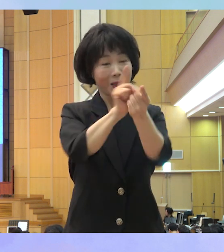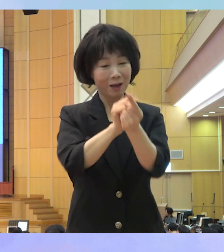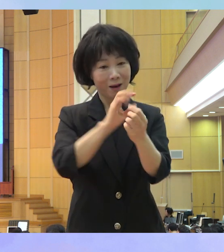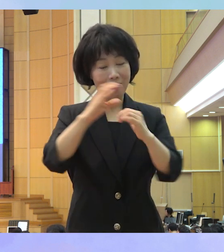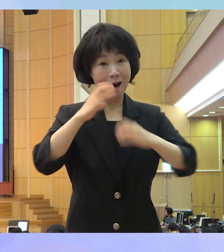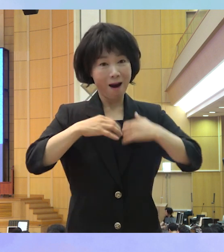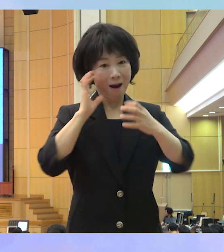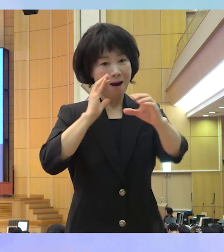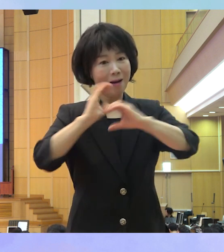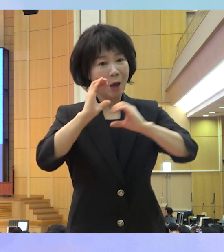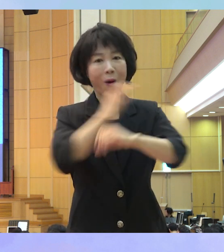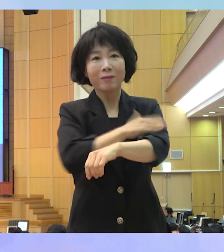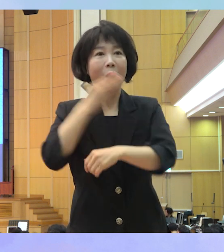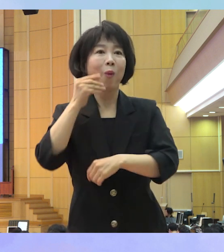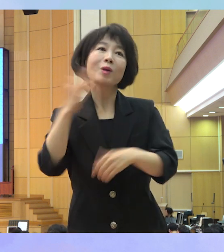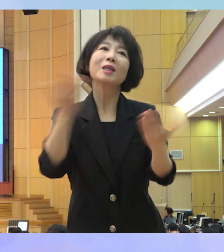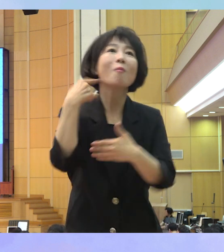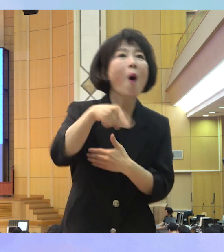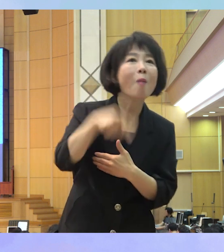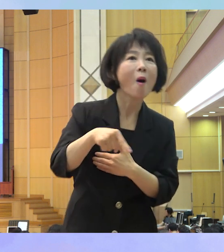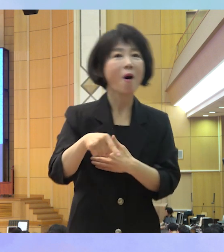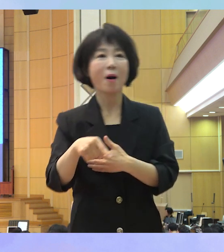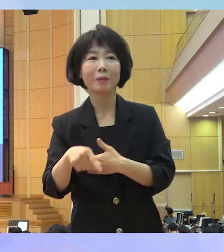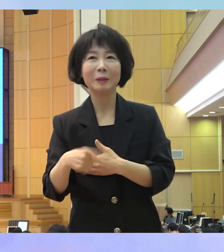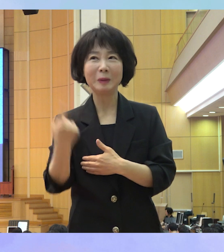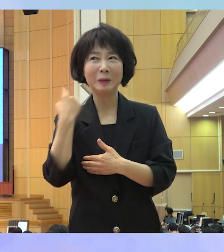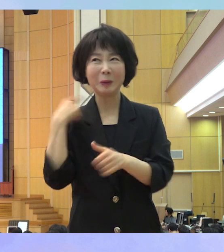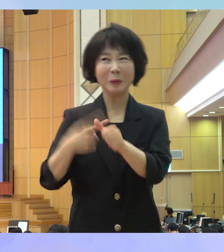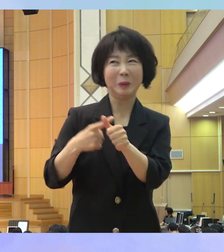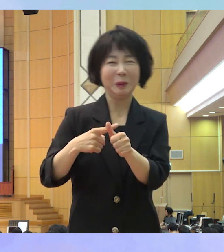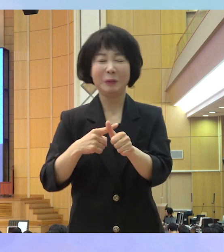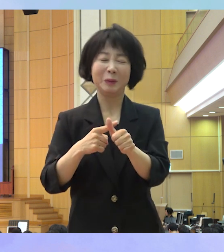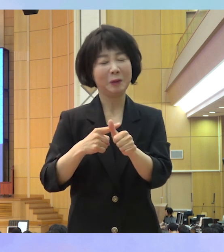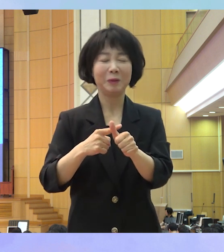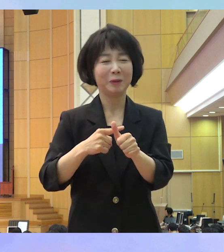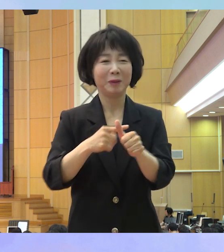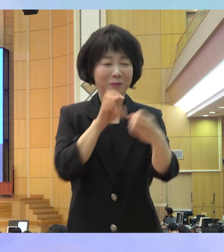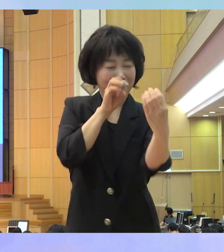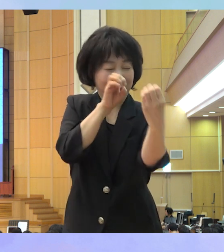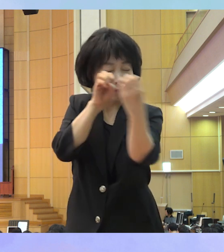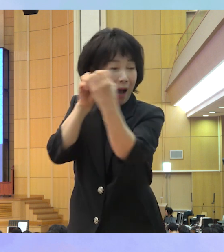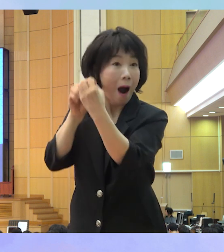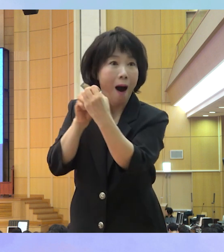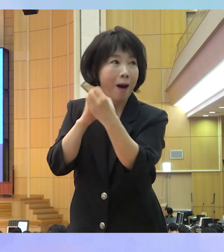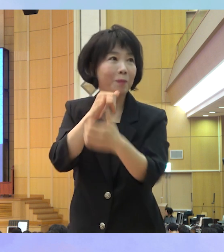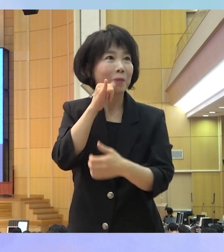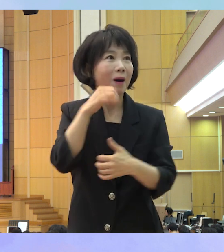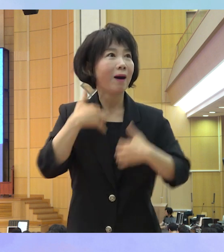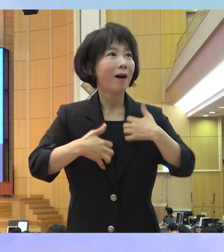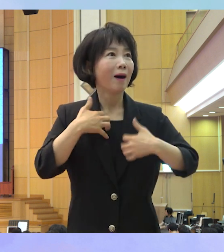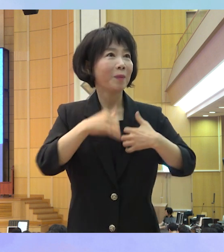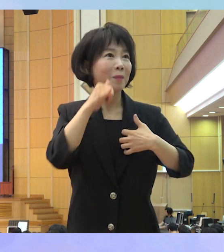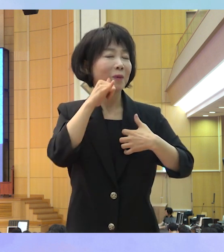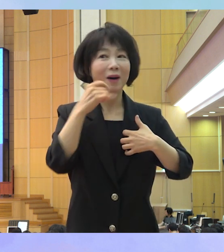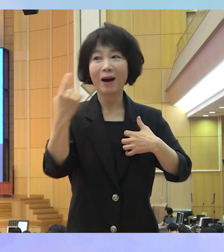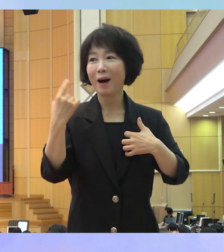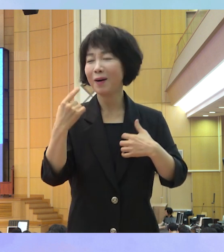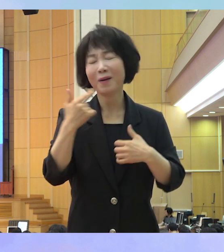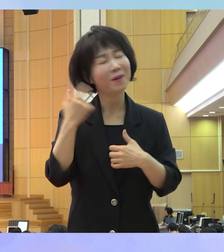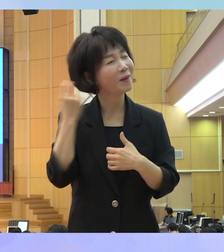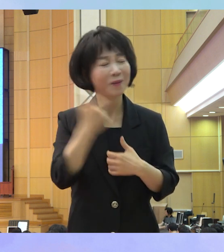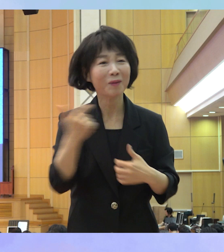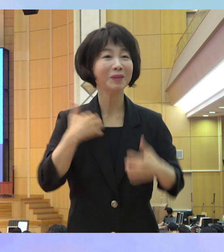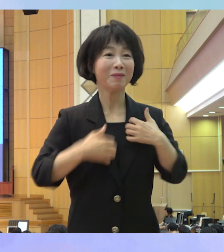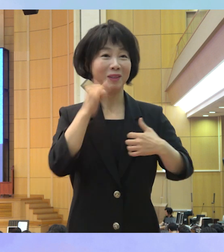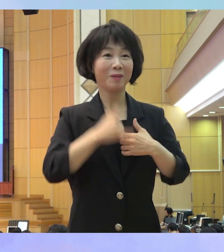오늘 무슨 일이 있었고 뭐 누구 뒷담화를 하면서, 뒷담화는 왜 그렇게 재밌어요?